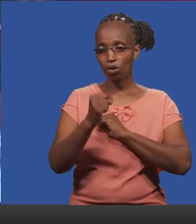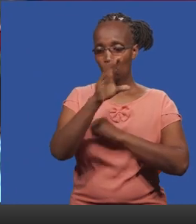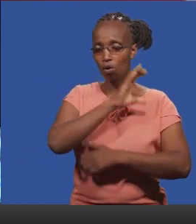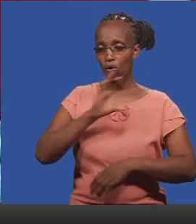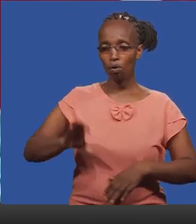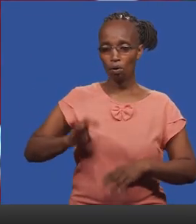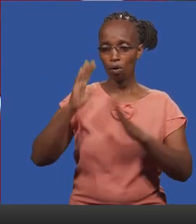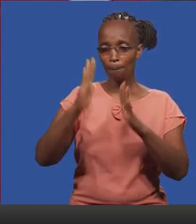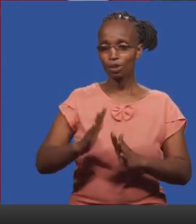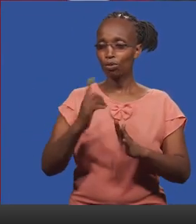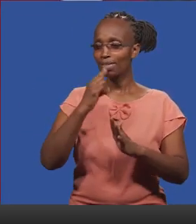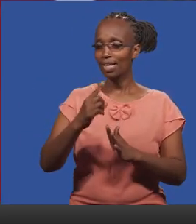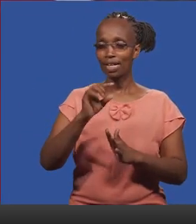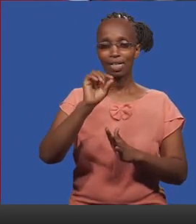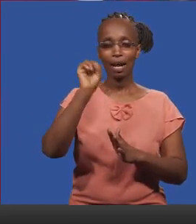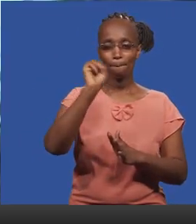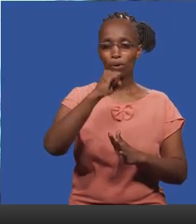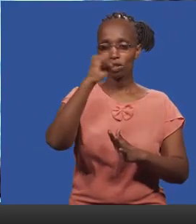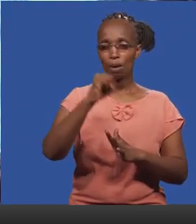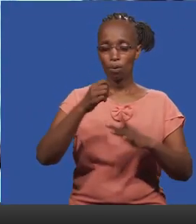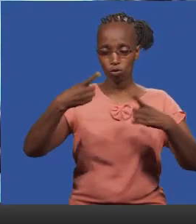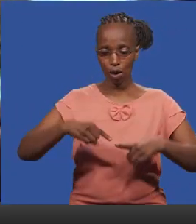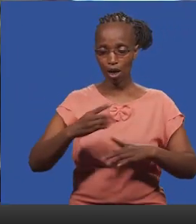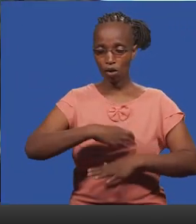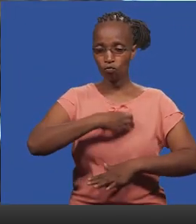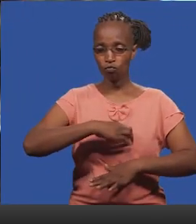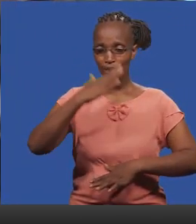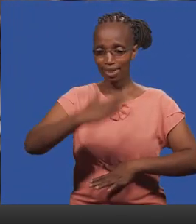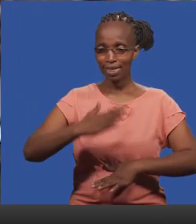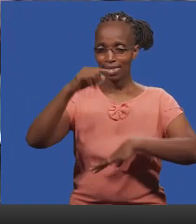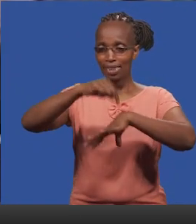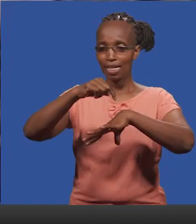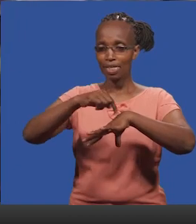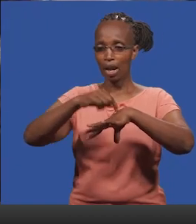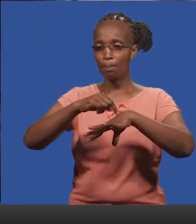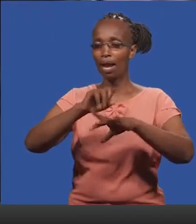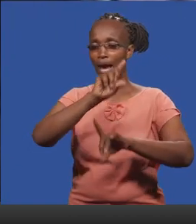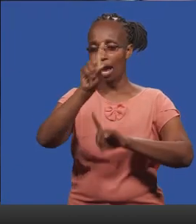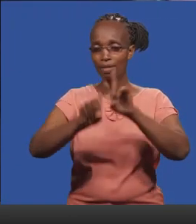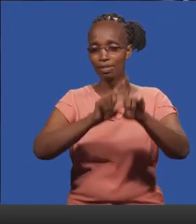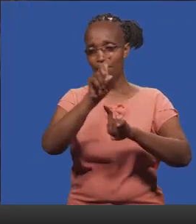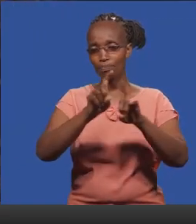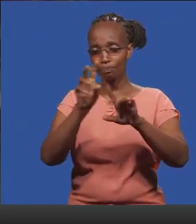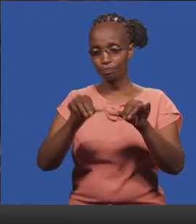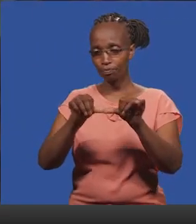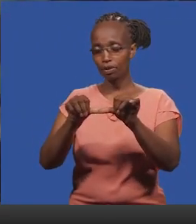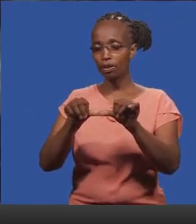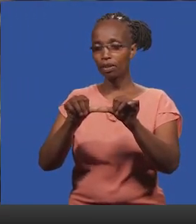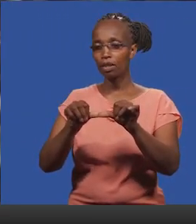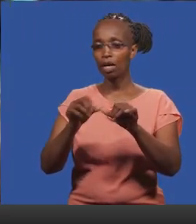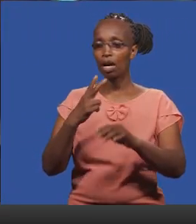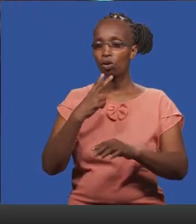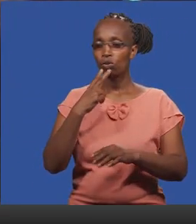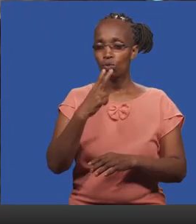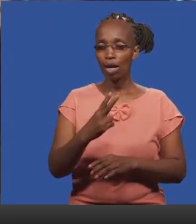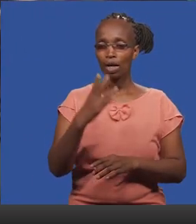Masinde alionya kuwa hakuna mgeni atakayeruhusiwa katika viwanja vya shule wakati wa kipindi cha mtihani. Wakati huo,